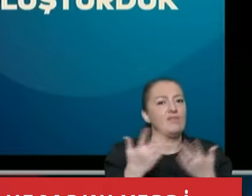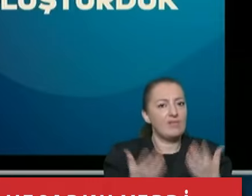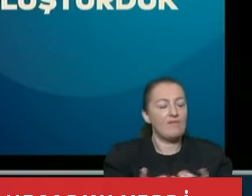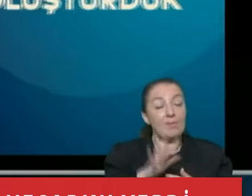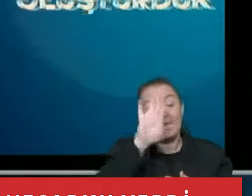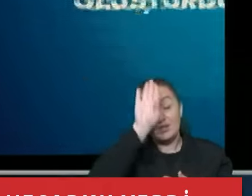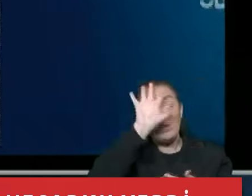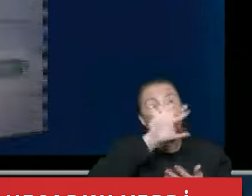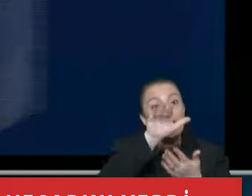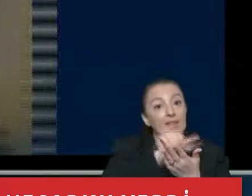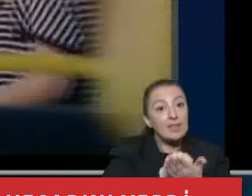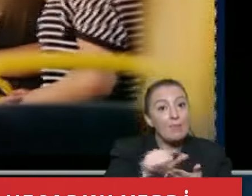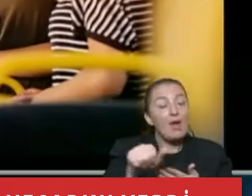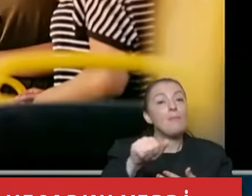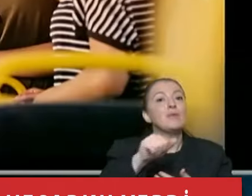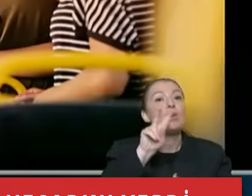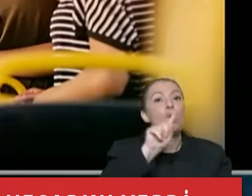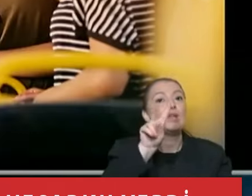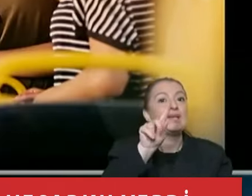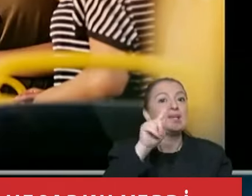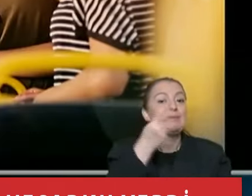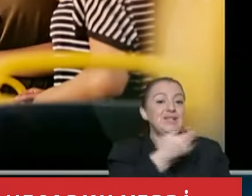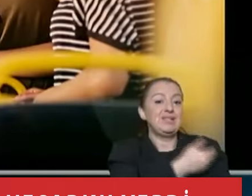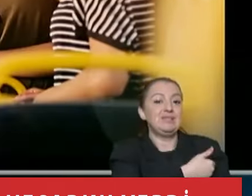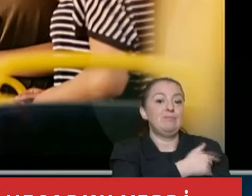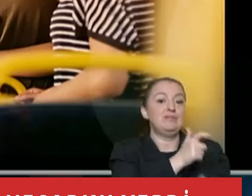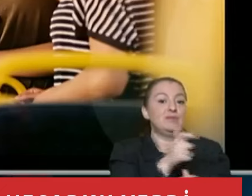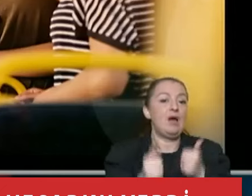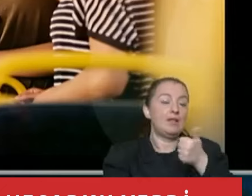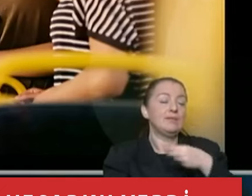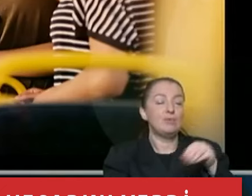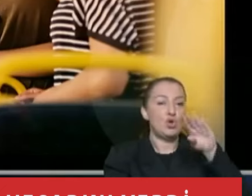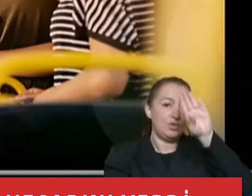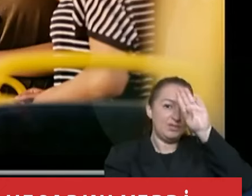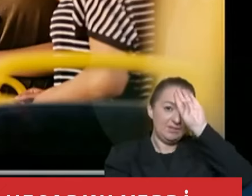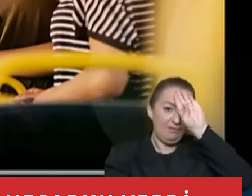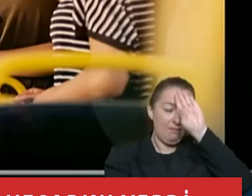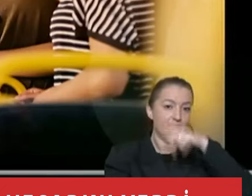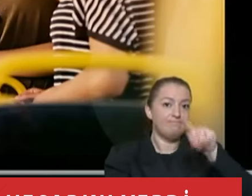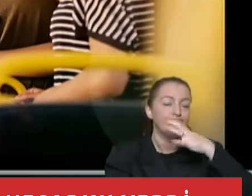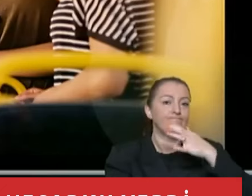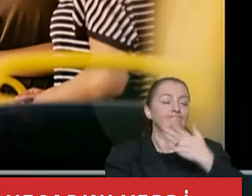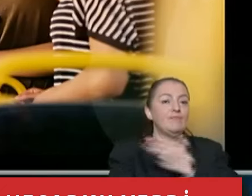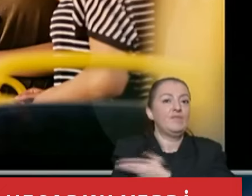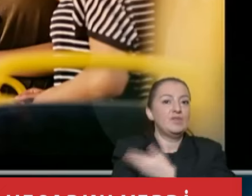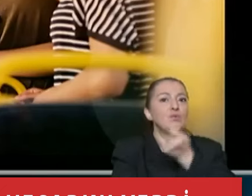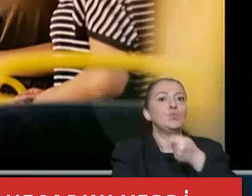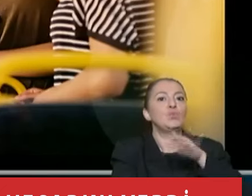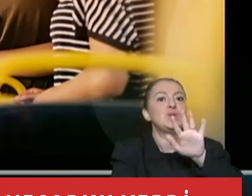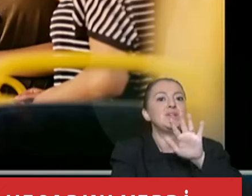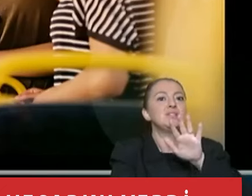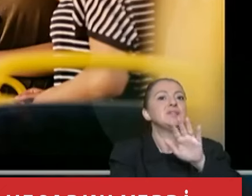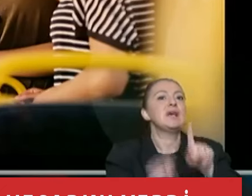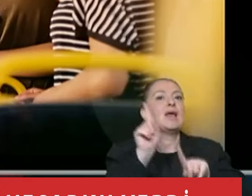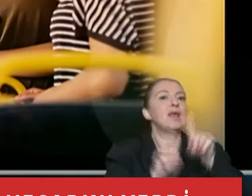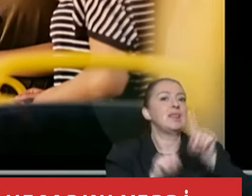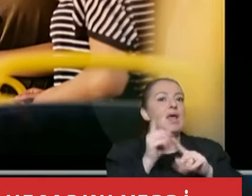tamamında yaklaşık 12.000 hizmet noktasıyla 6 milyon istanbulluya ücretsiz internet erişimi